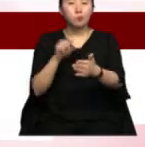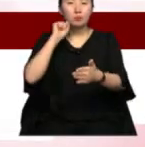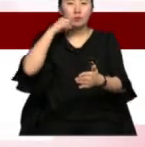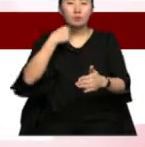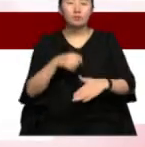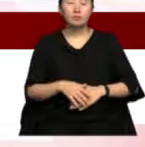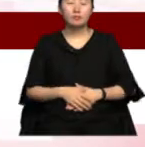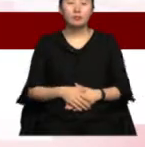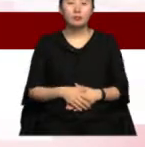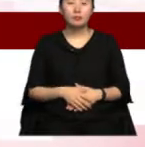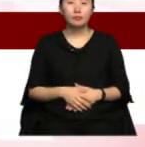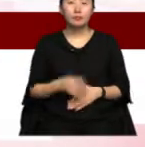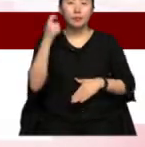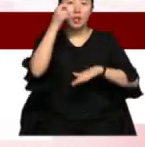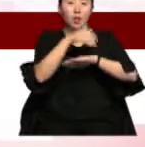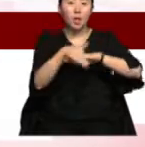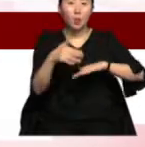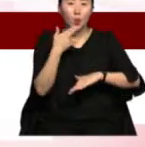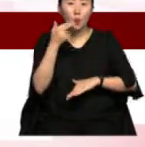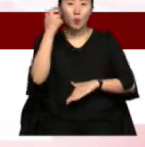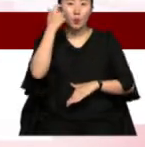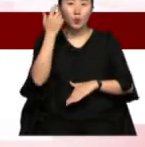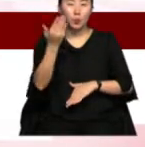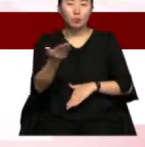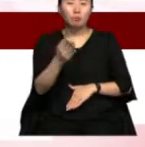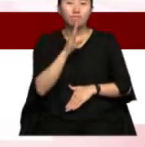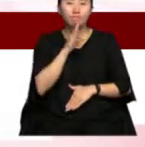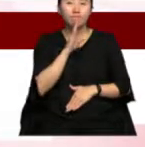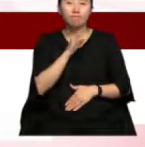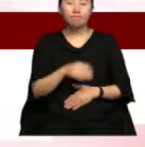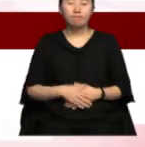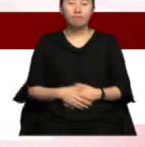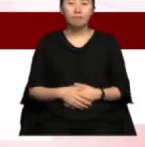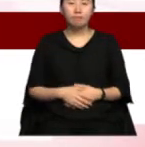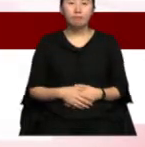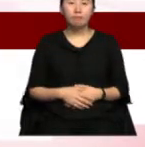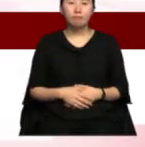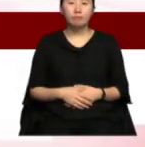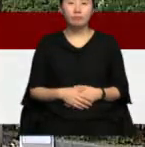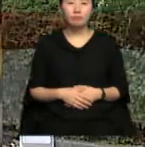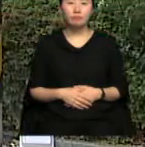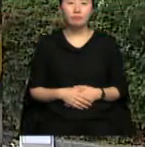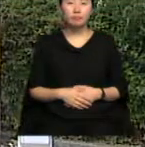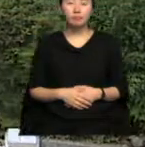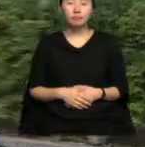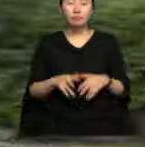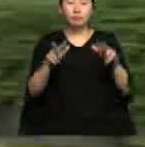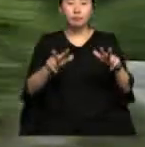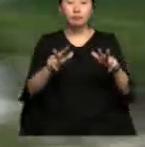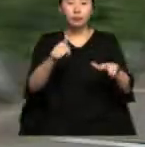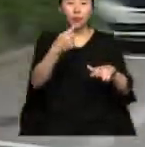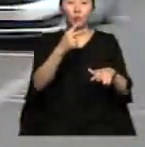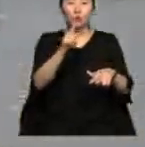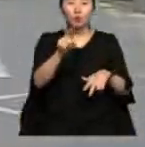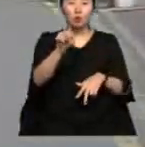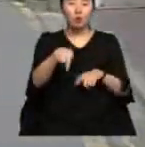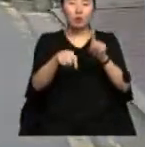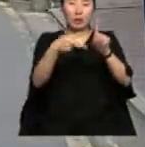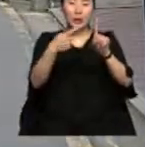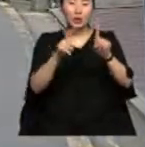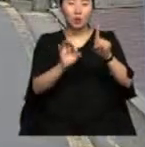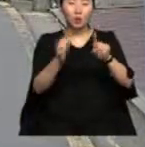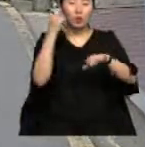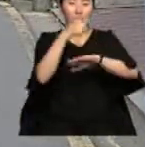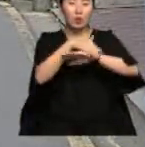없어요. 계획은 없으시고. 그렇죠. 고덕일동 쪽은 문제는 없습니다. 현재 고덕일동 일대 지구단위